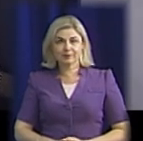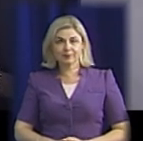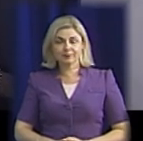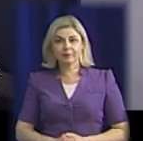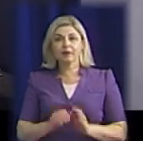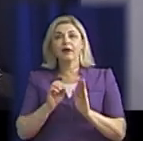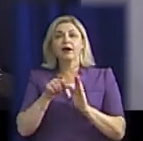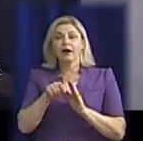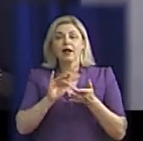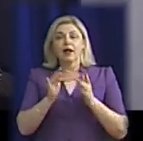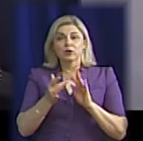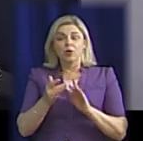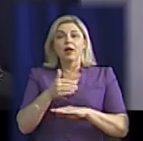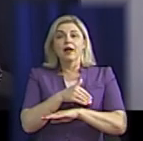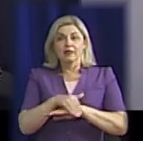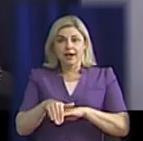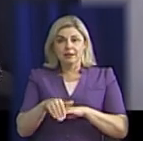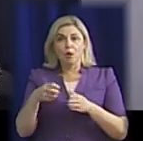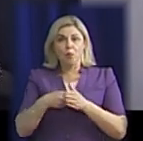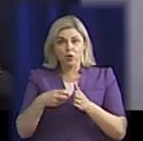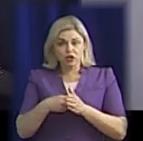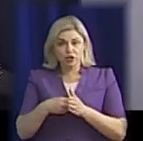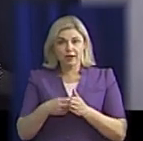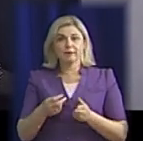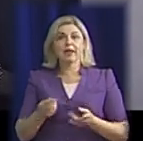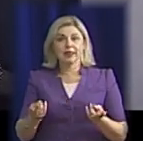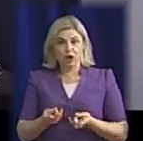адресу електронної пошти діючої,